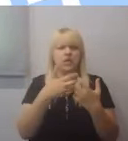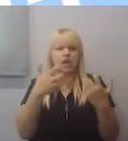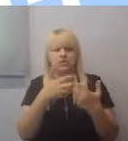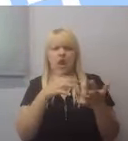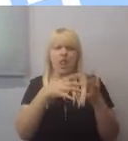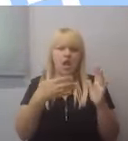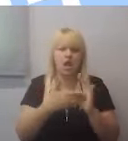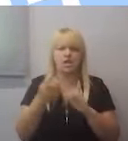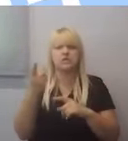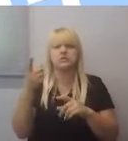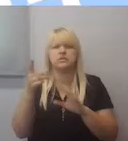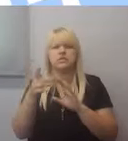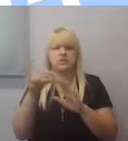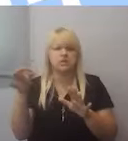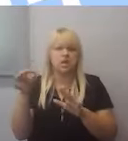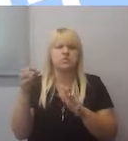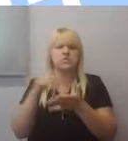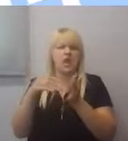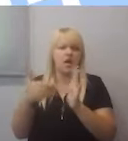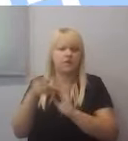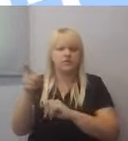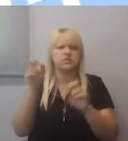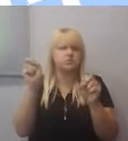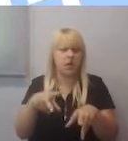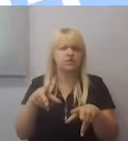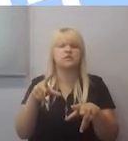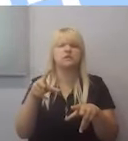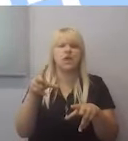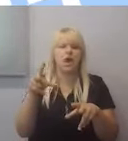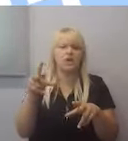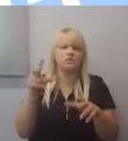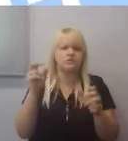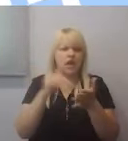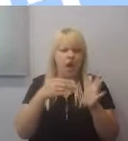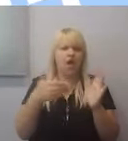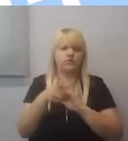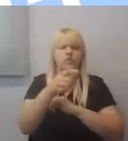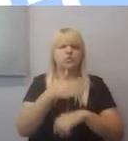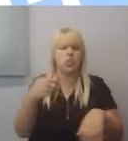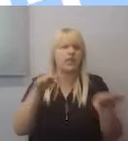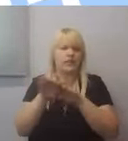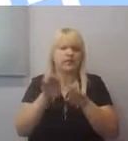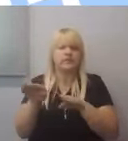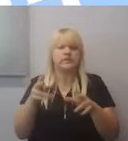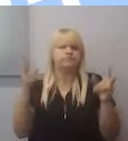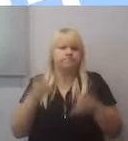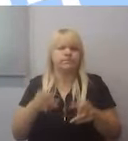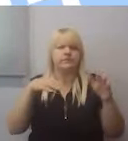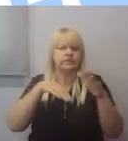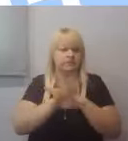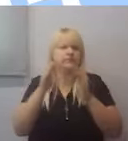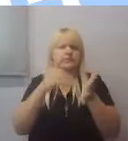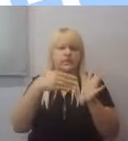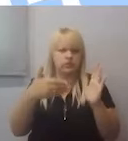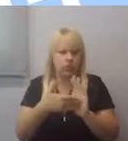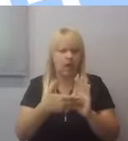attiecīgi izņēmuma stāvoklis ja tas ir speciālis tiesisks režīms ļoti līdzīgs kas bija ārkārtējā situācija tikai kas ir domāts militārā apdraudējuma gadījumam kas ir